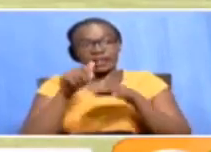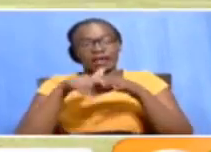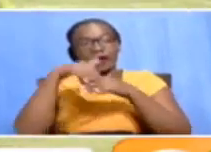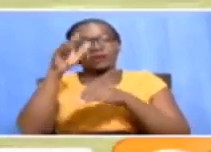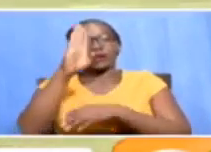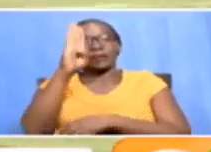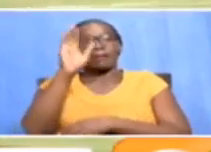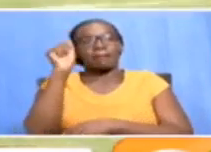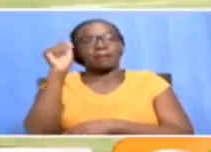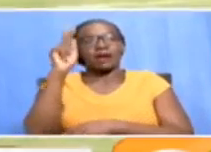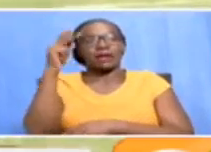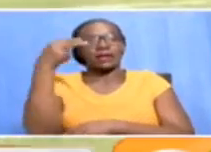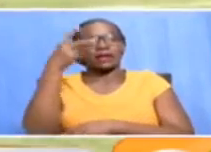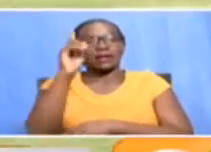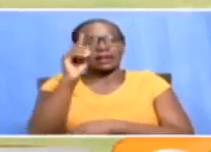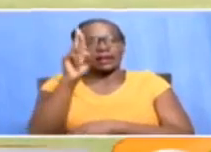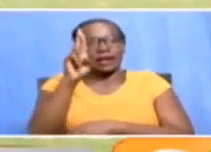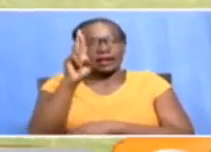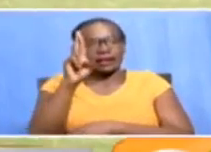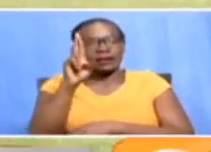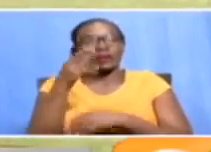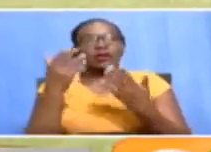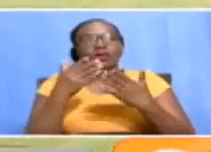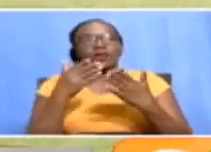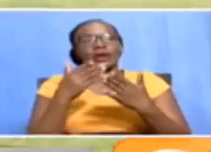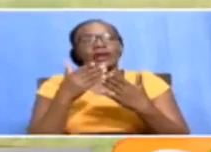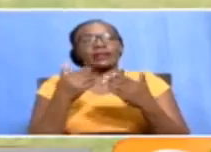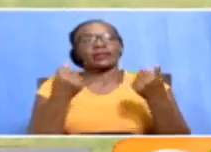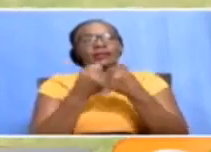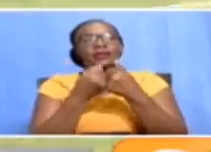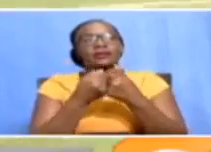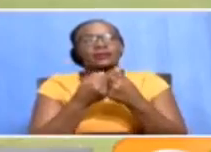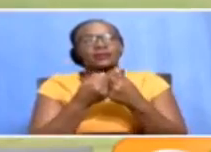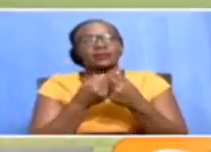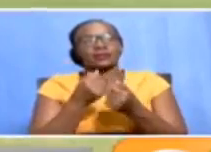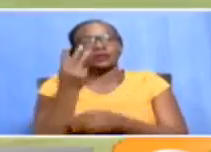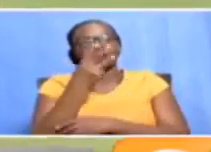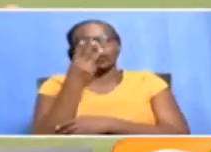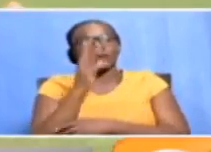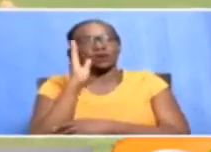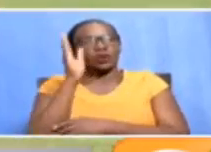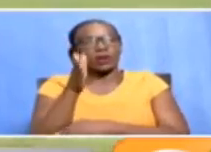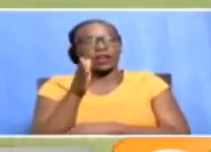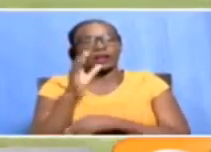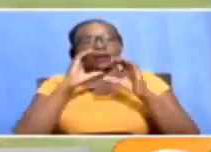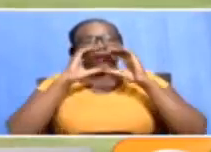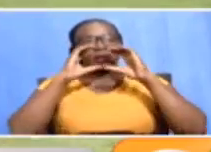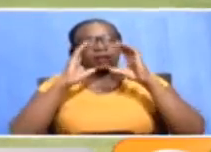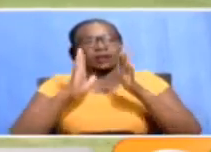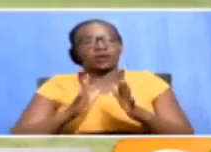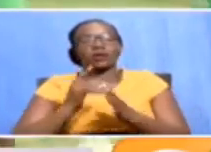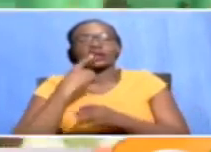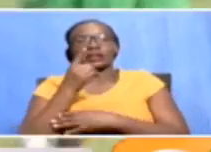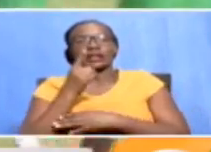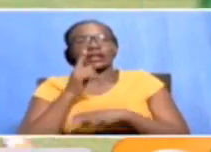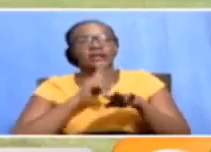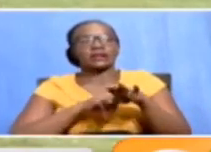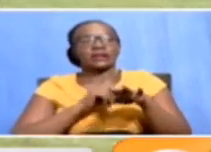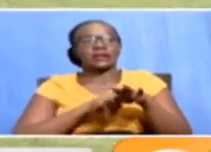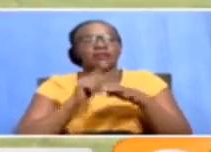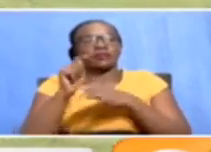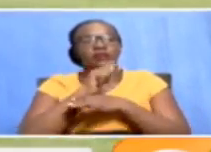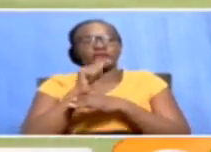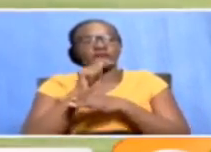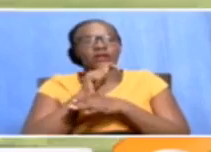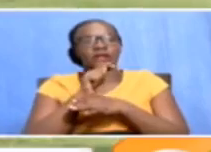Bahr Dar ambako mechi ya siku ya Jumatano itasakatwa. Kocha Sebastian Minye anasema muda wa